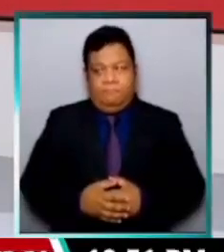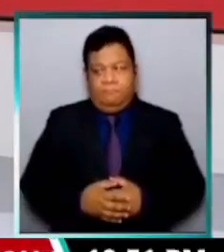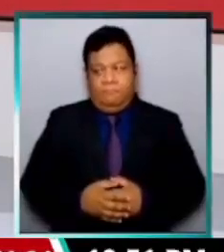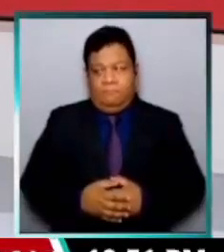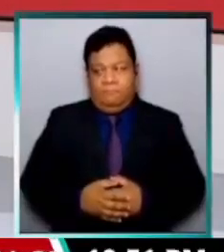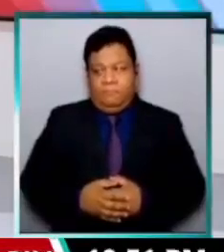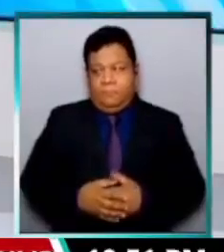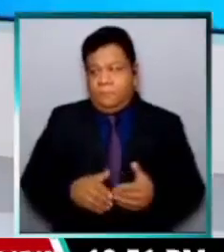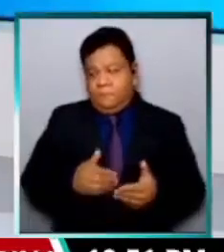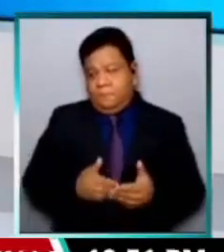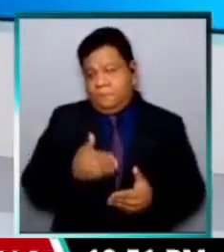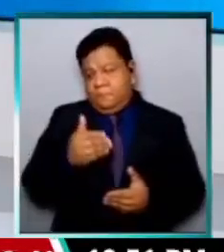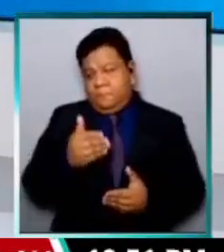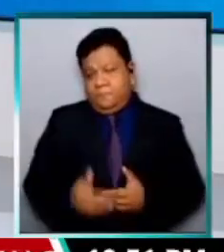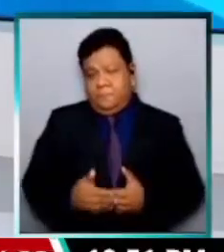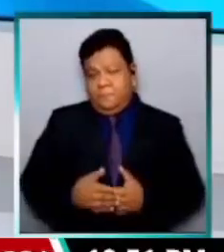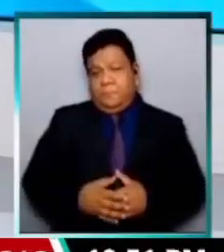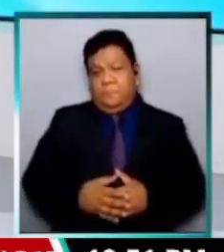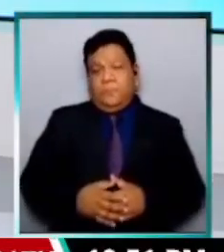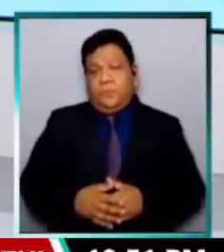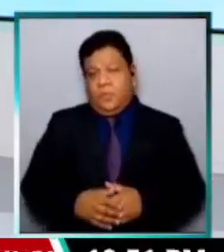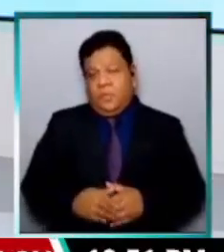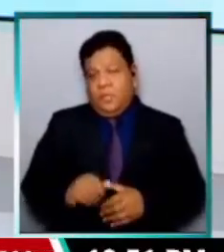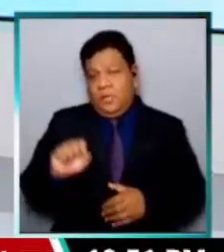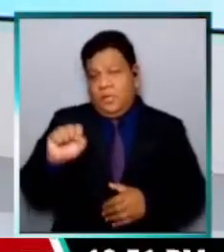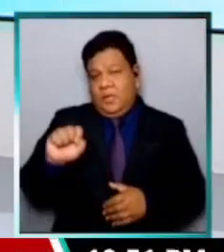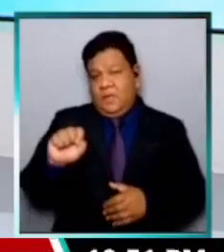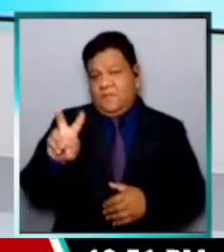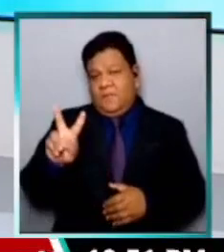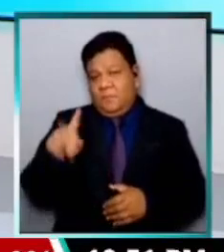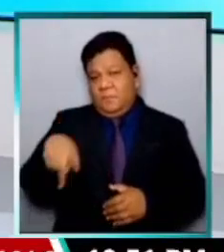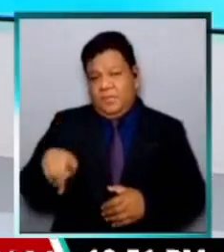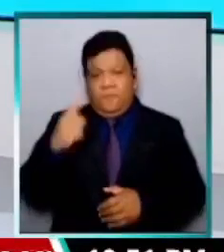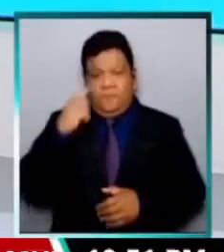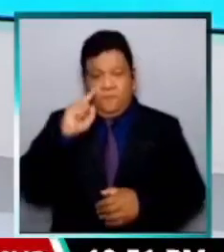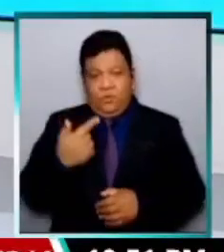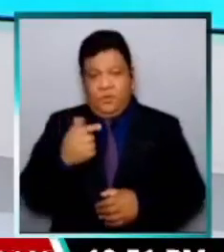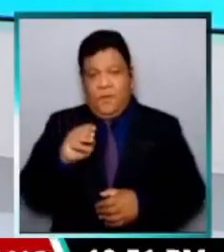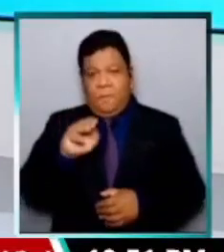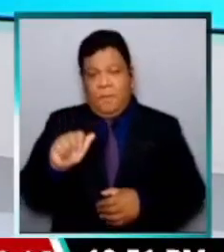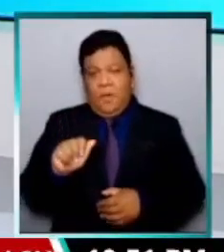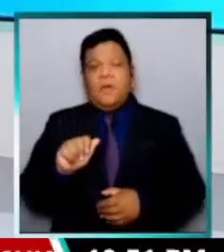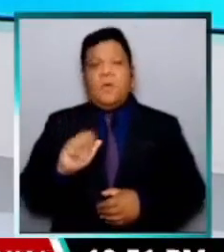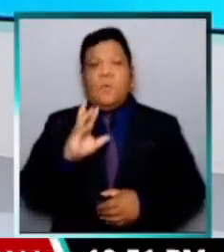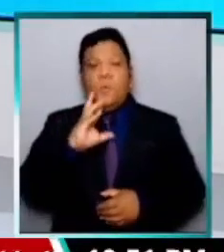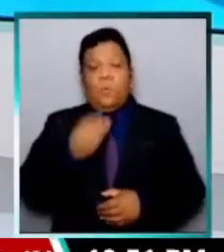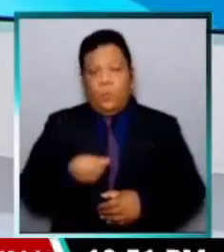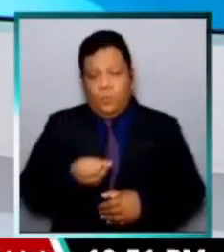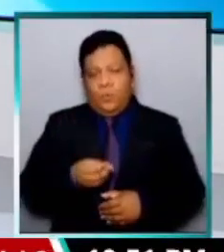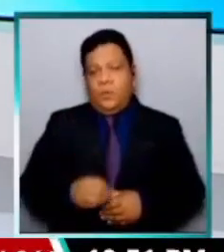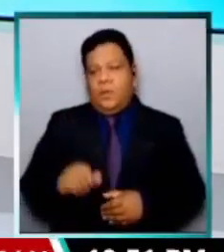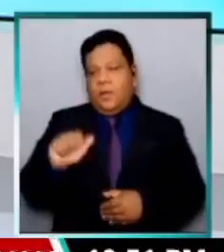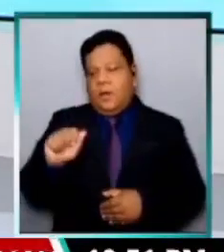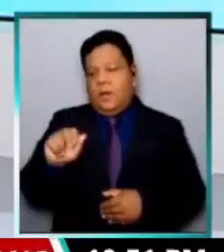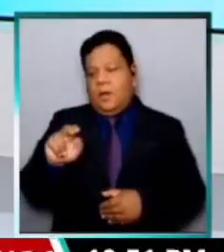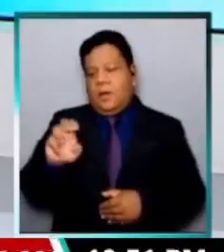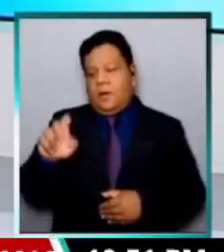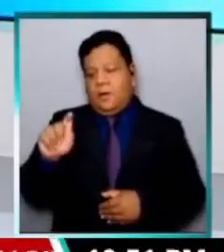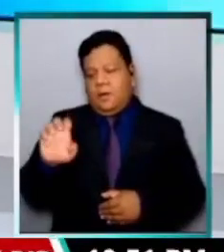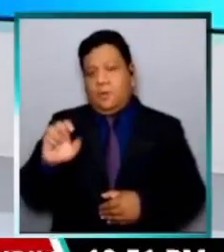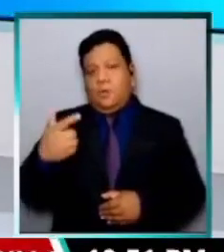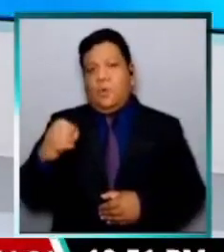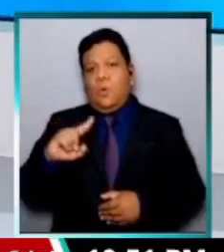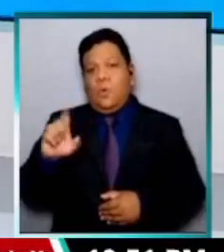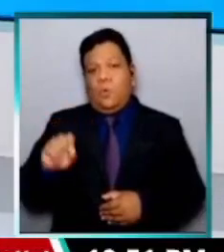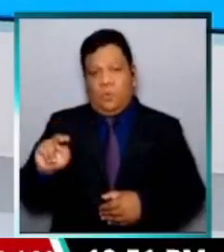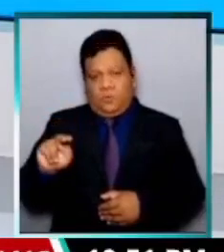Pinangalanan bilang Senior Vice President ng GMA Network Incorporated, si Attorney Annette Gozon-Valdes. Isa siya sa mga nasa